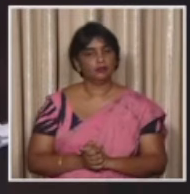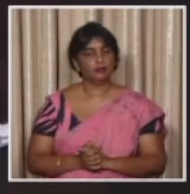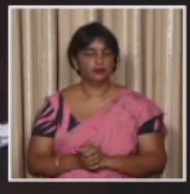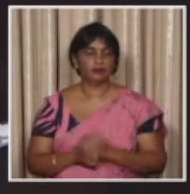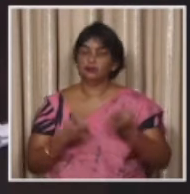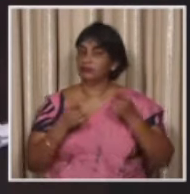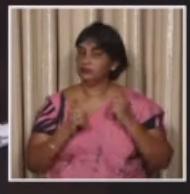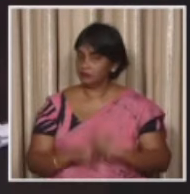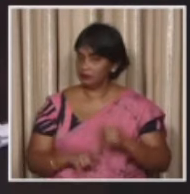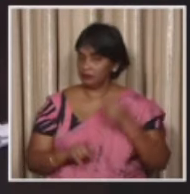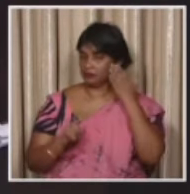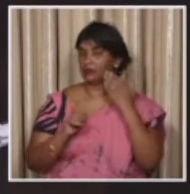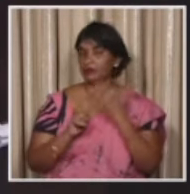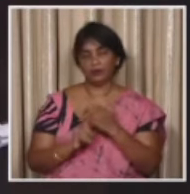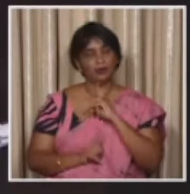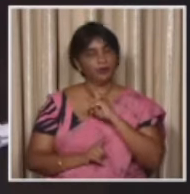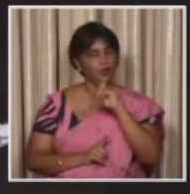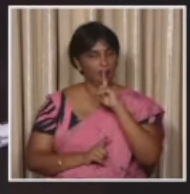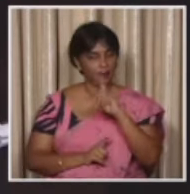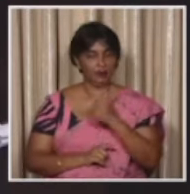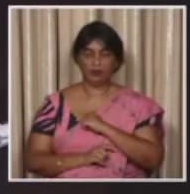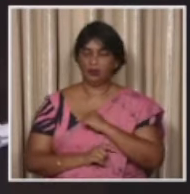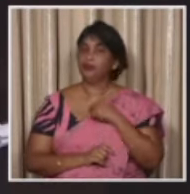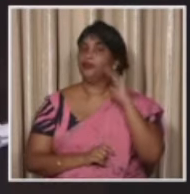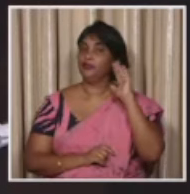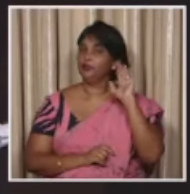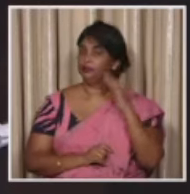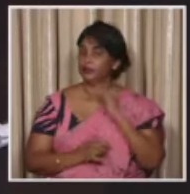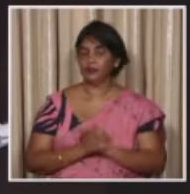ඊළඟ කාරණාව මම කියන්න කැමති, විශේෂයෙන්ම